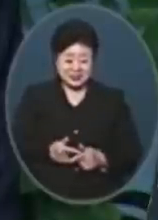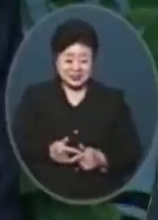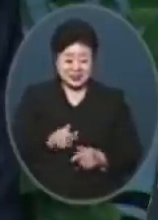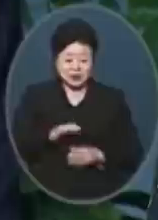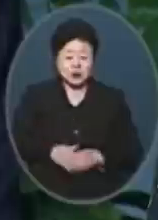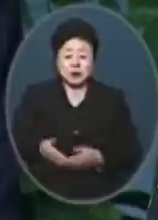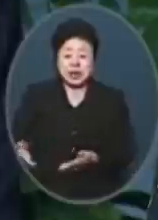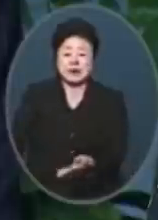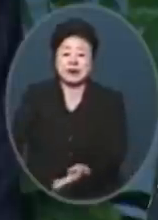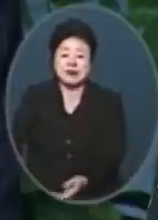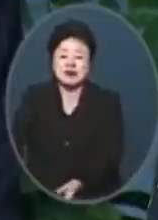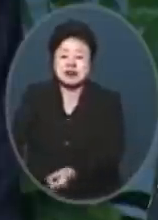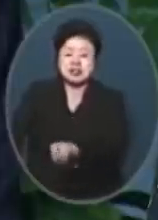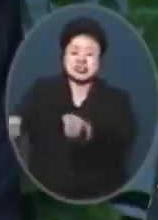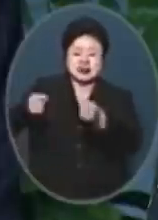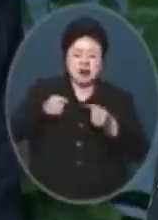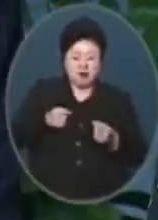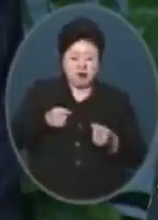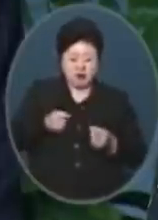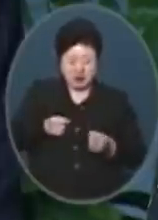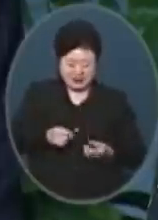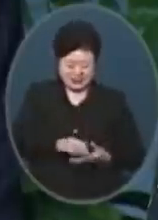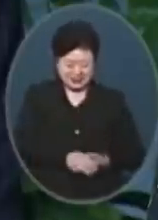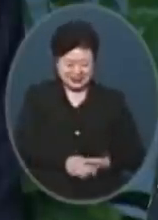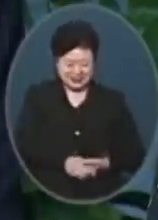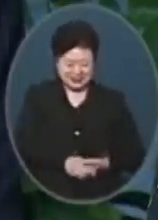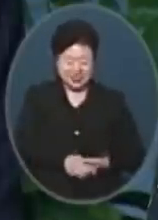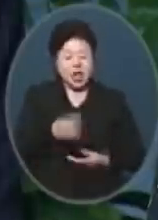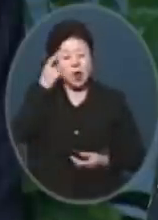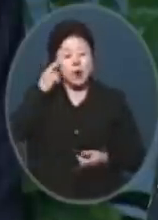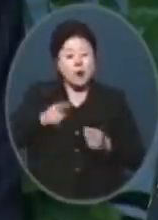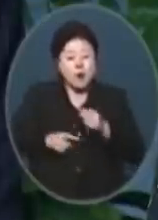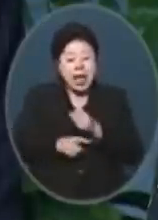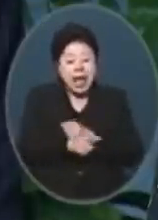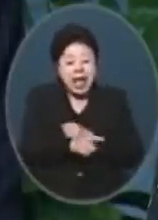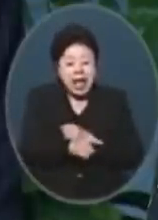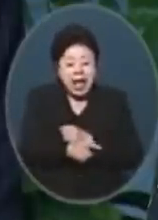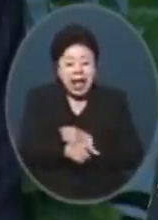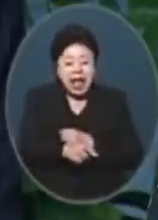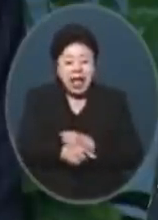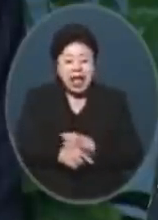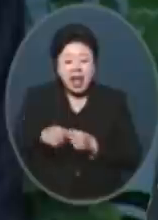팔을 잡고 끌어일으키면서 왜